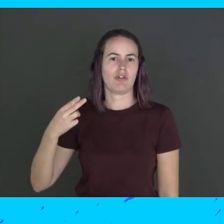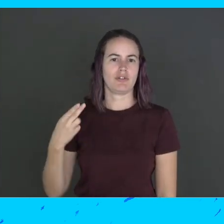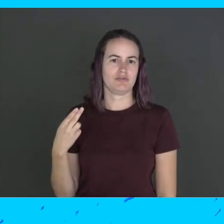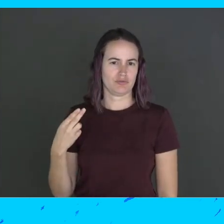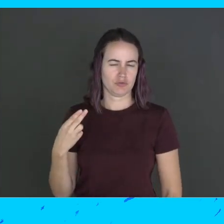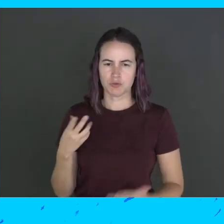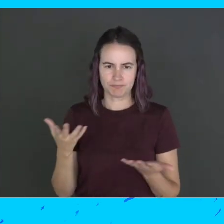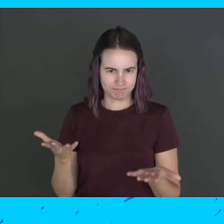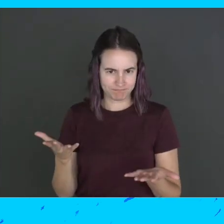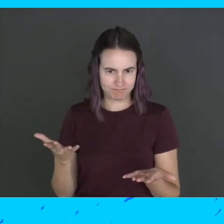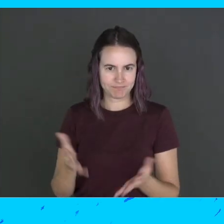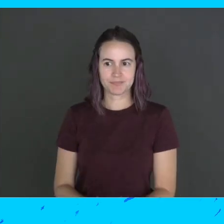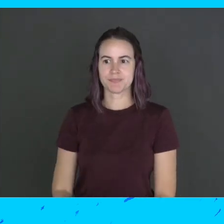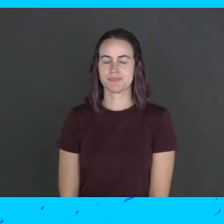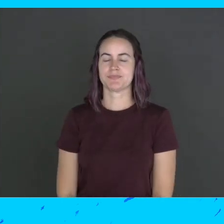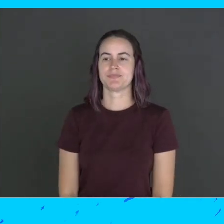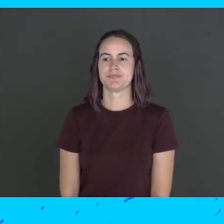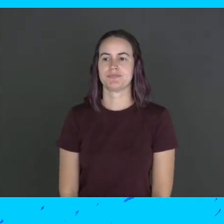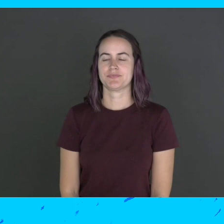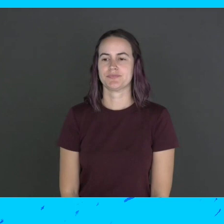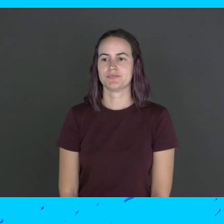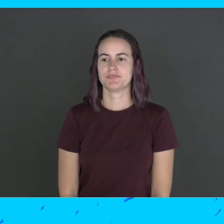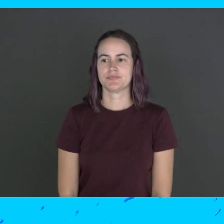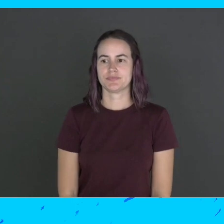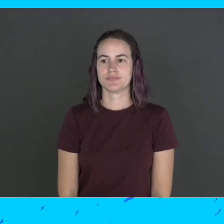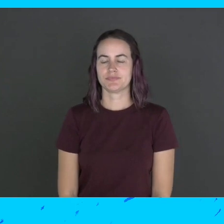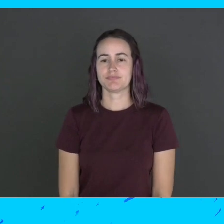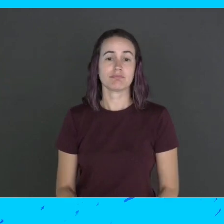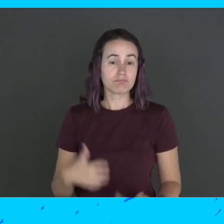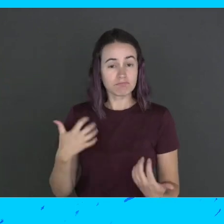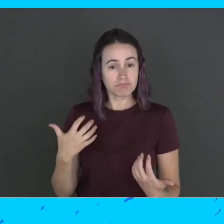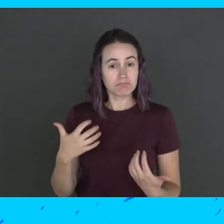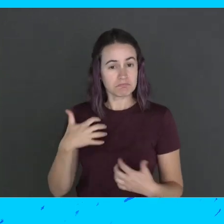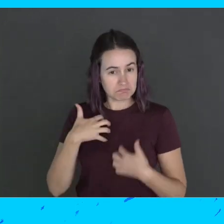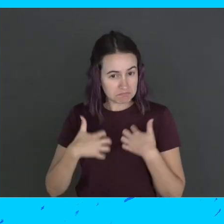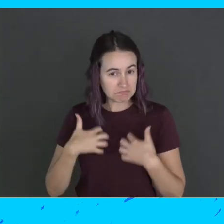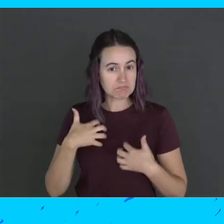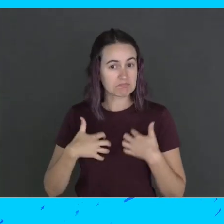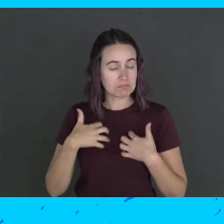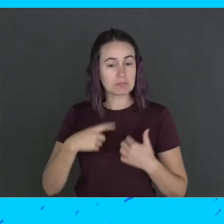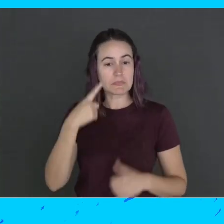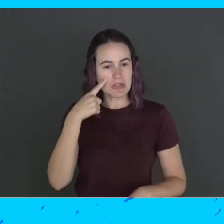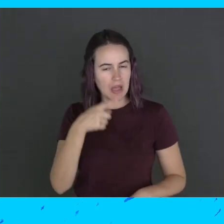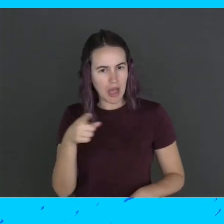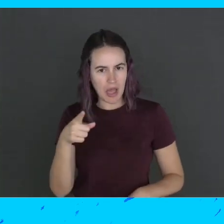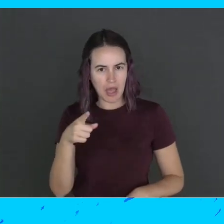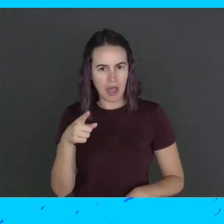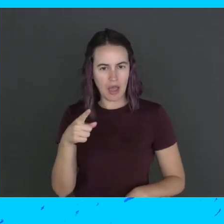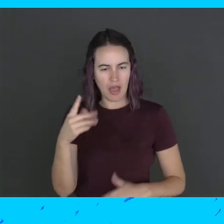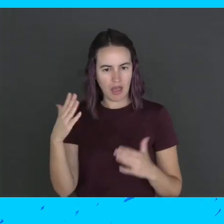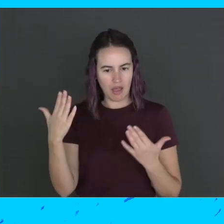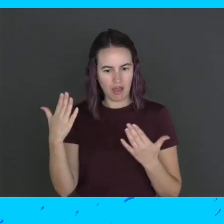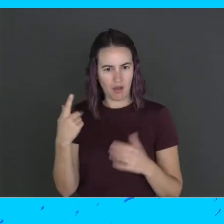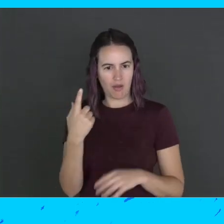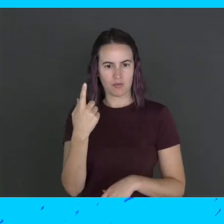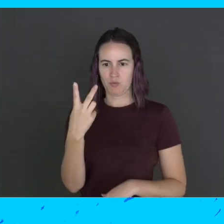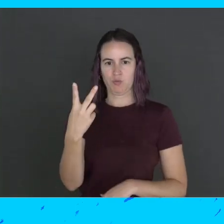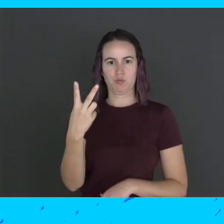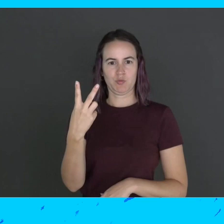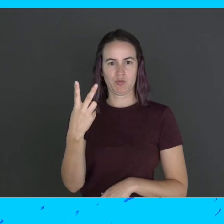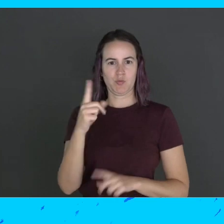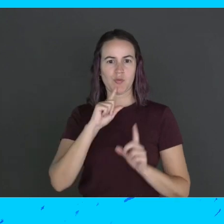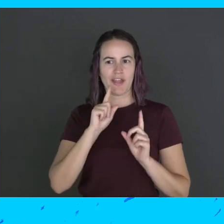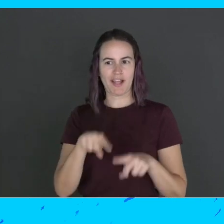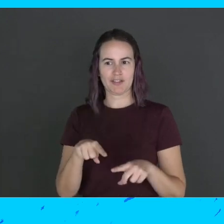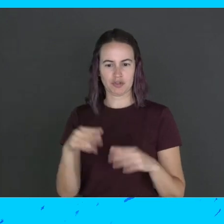It's interesting to see that we have. C'est intéressant de voir.